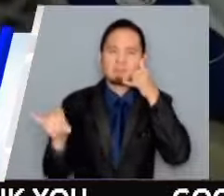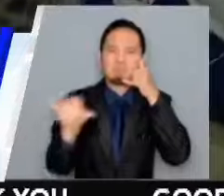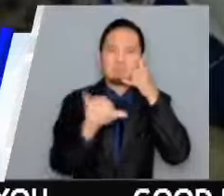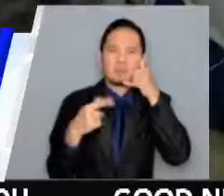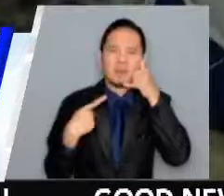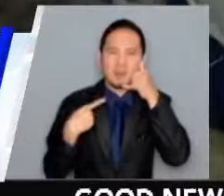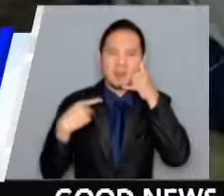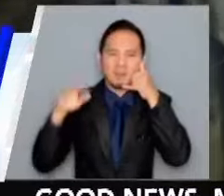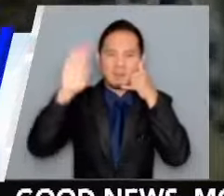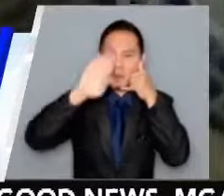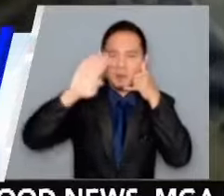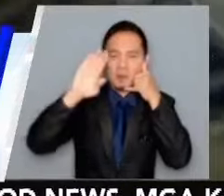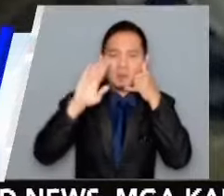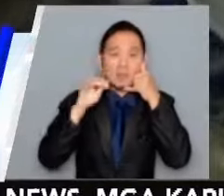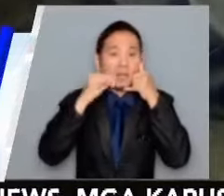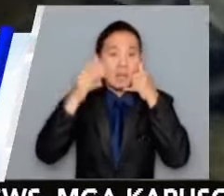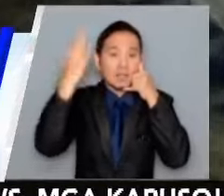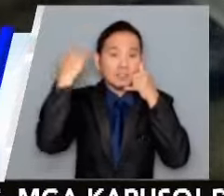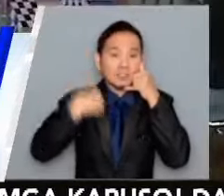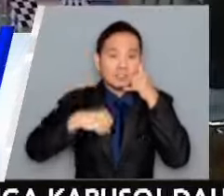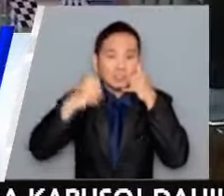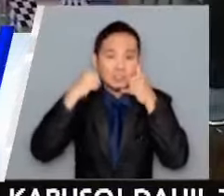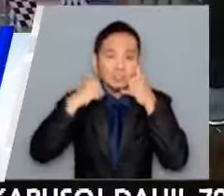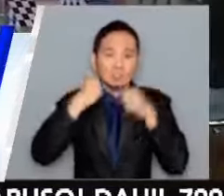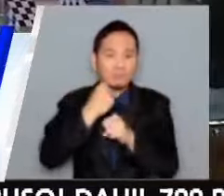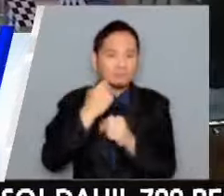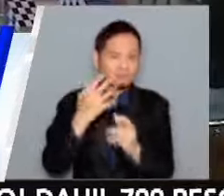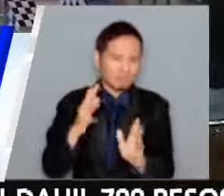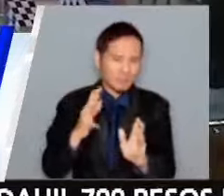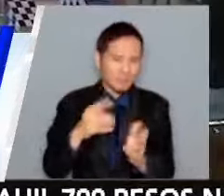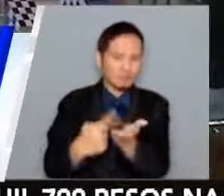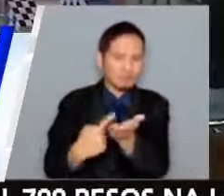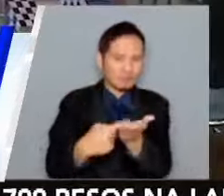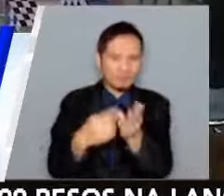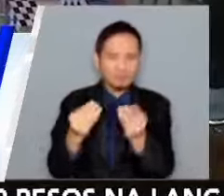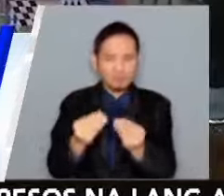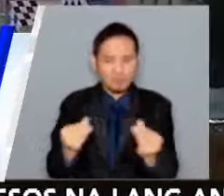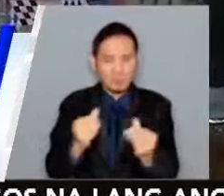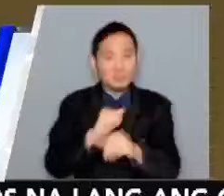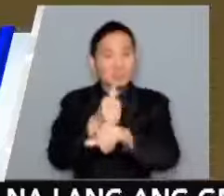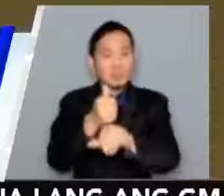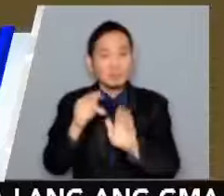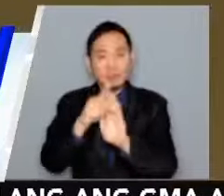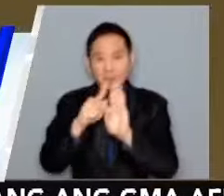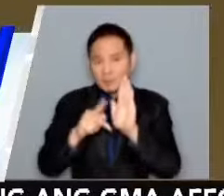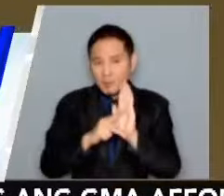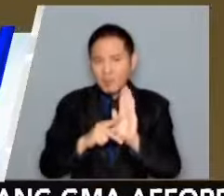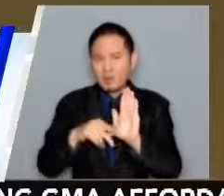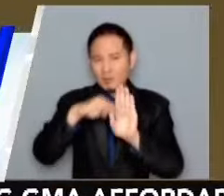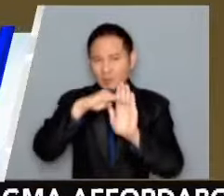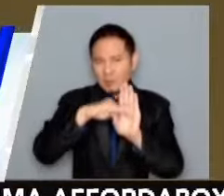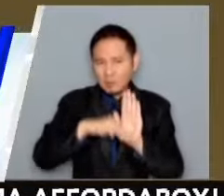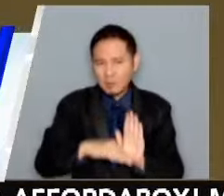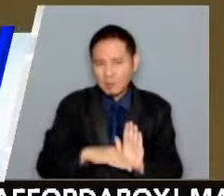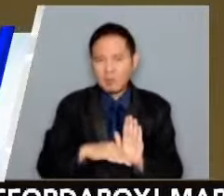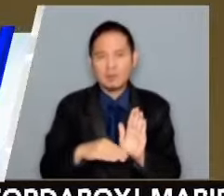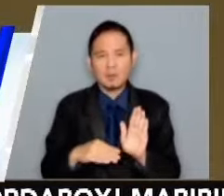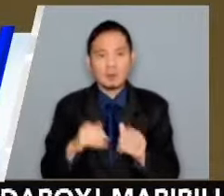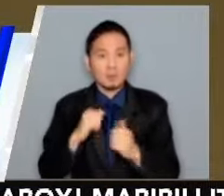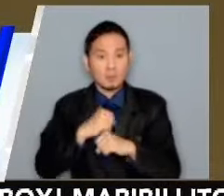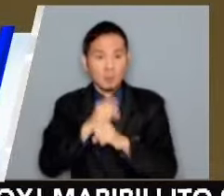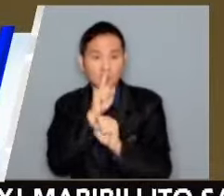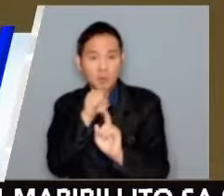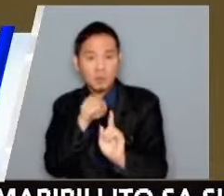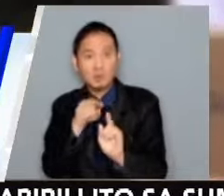last year at patuloy yung ating pagpapatupad ng ating polisiya tungkol dito na merong authority yung ating mga school